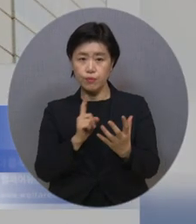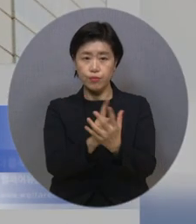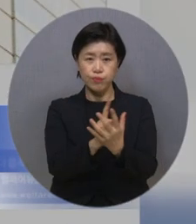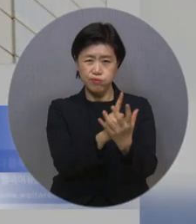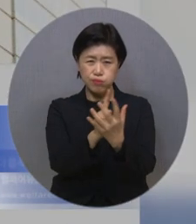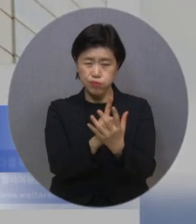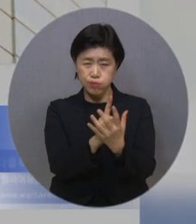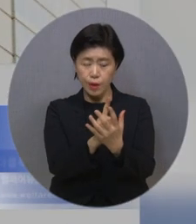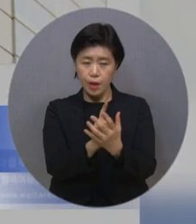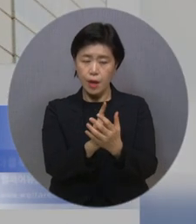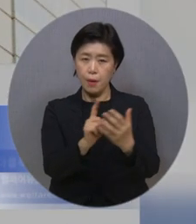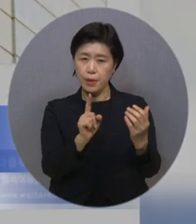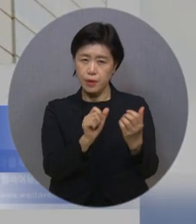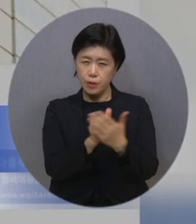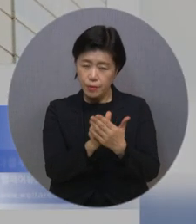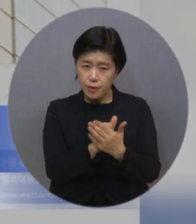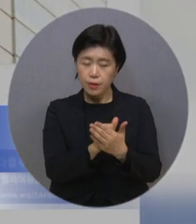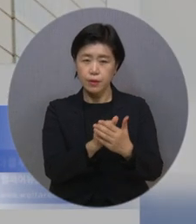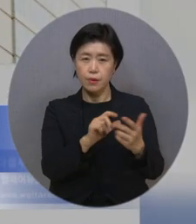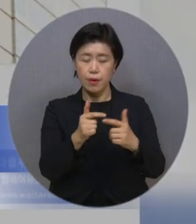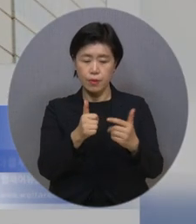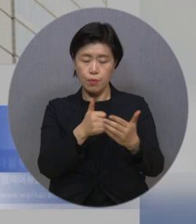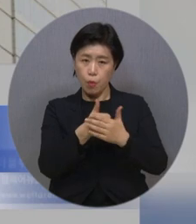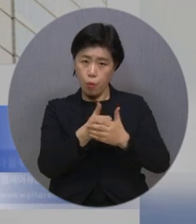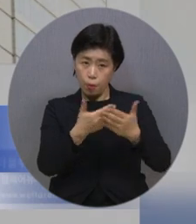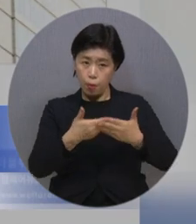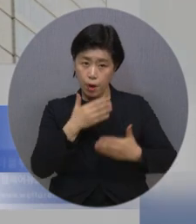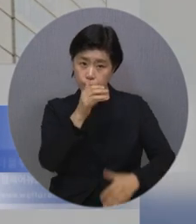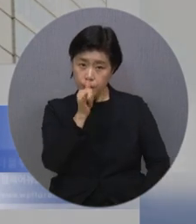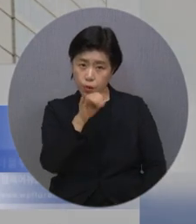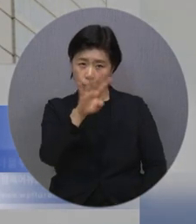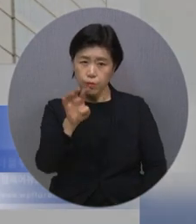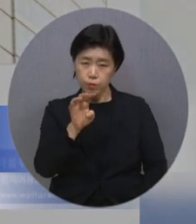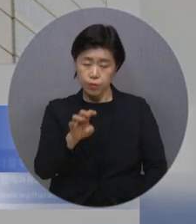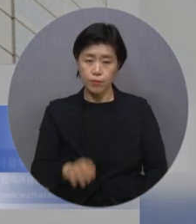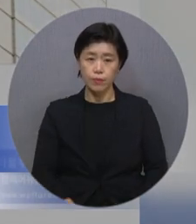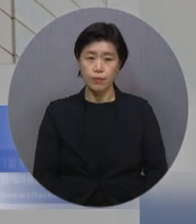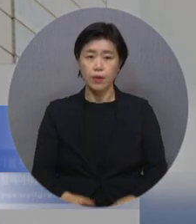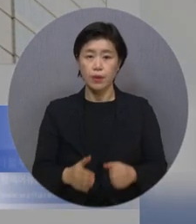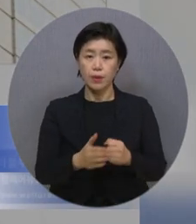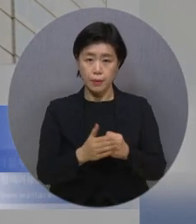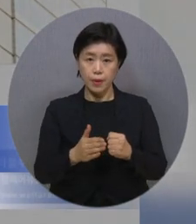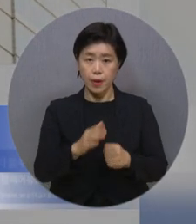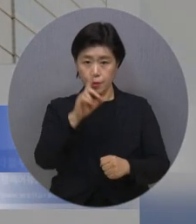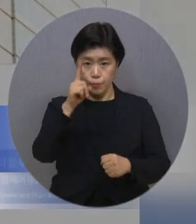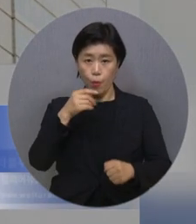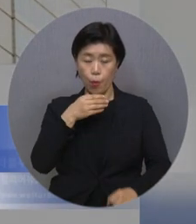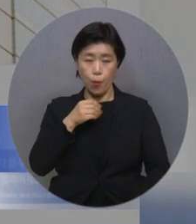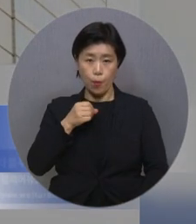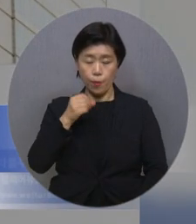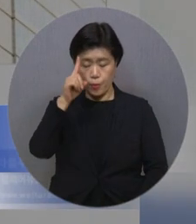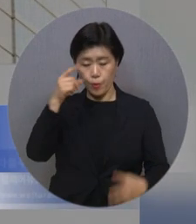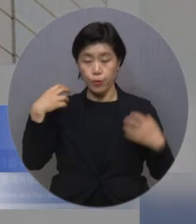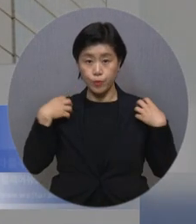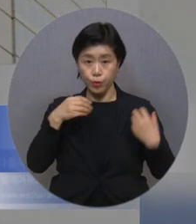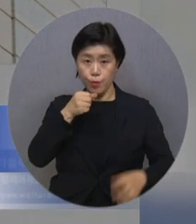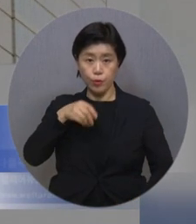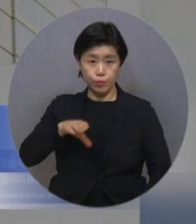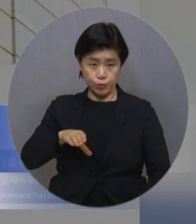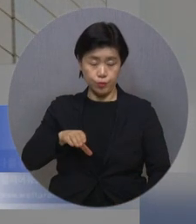서비스와 보호를 받을 수 있을지 의문입니다 이러한 우려 속에 국가인권위가이 보건복지부